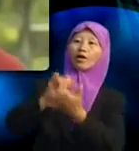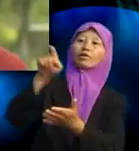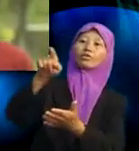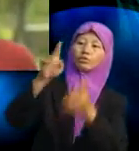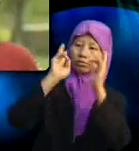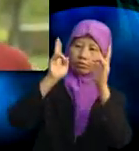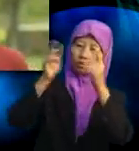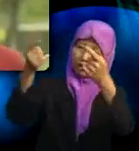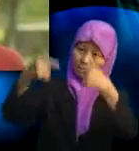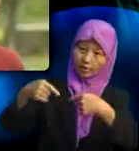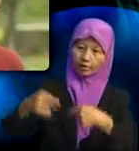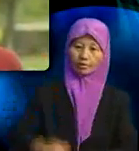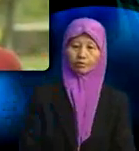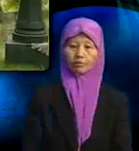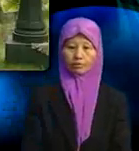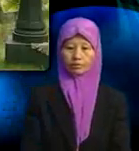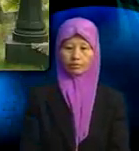Ha, tu ustaz.